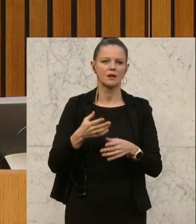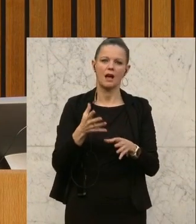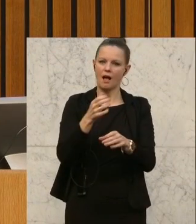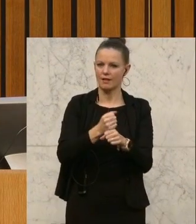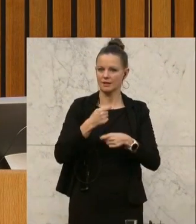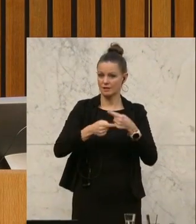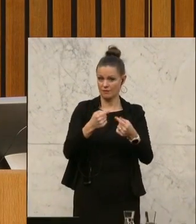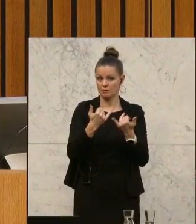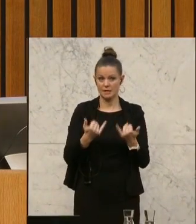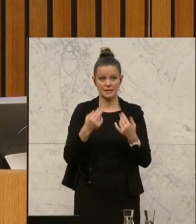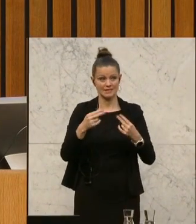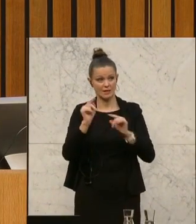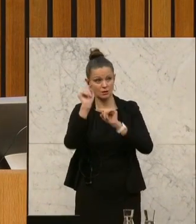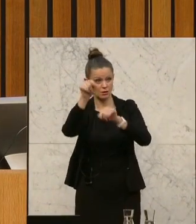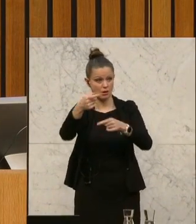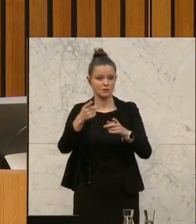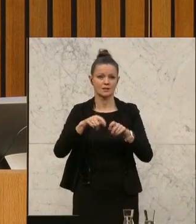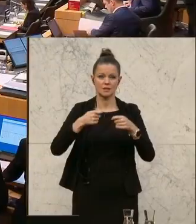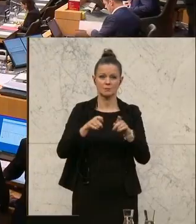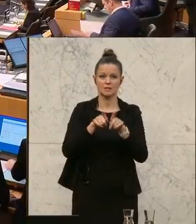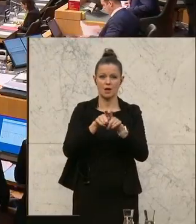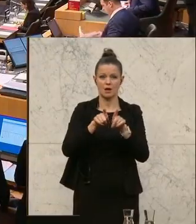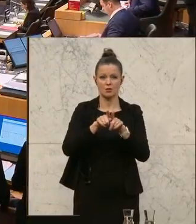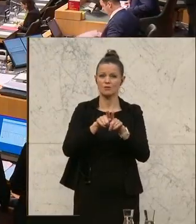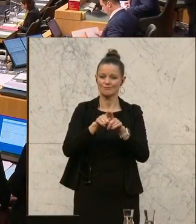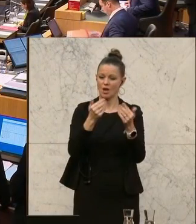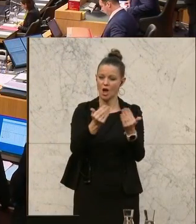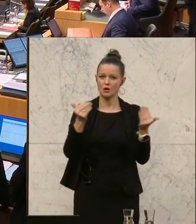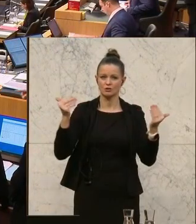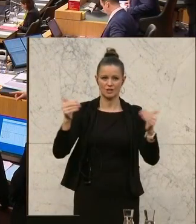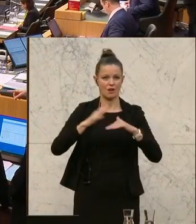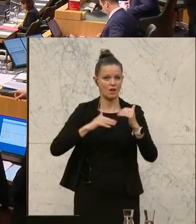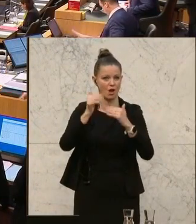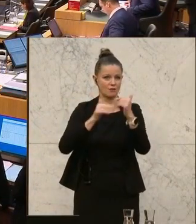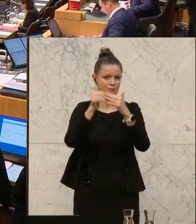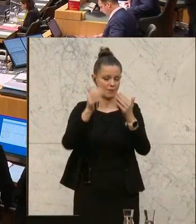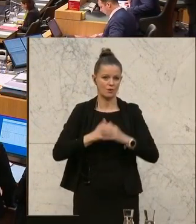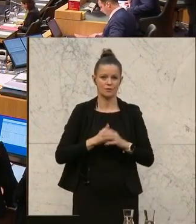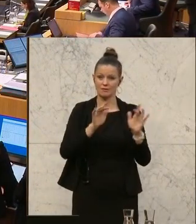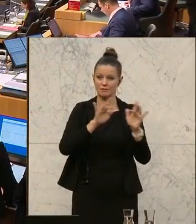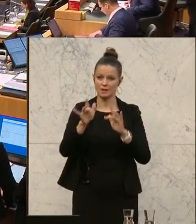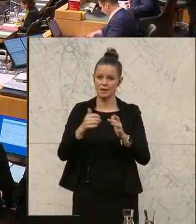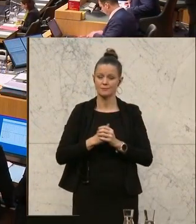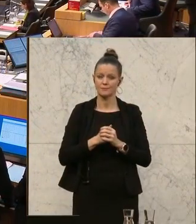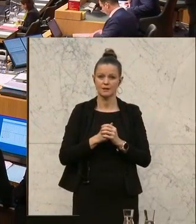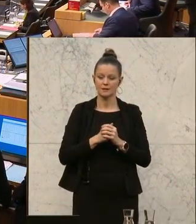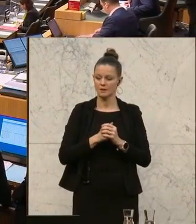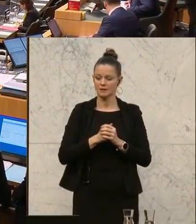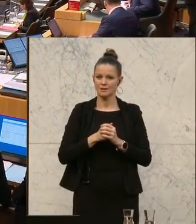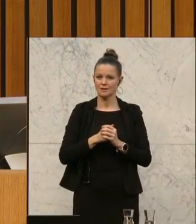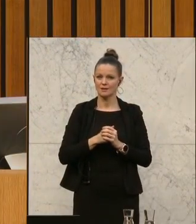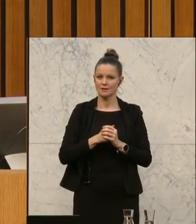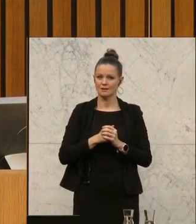fortgesetzt. Draußen im Kolonial ist eine Ausstellung aufgebaut, die sich mit dem